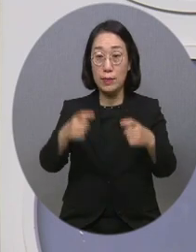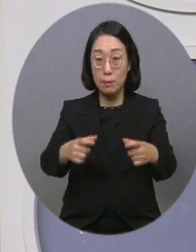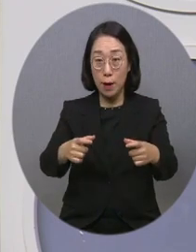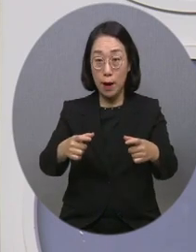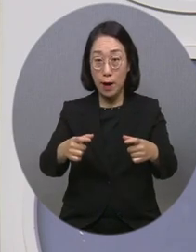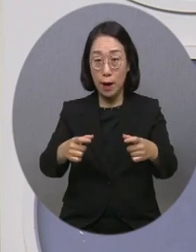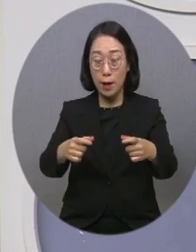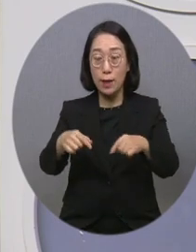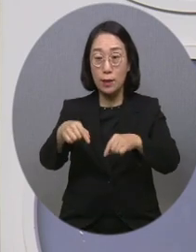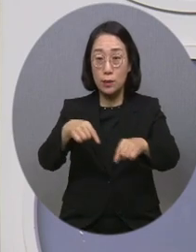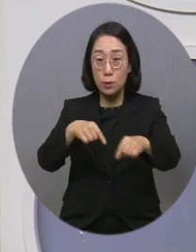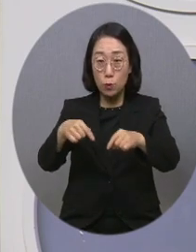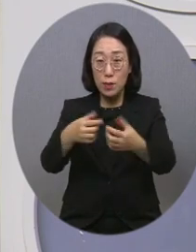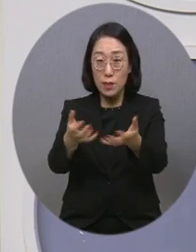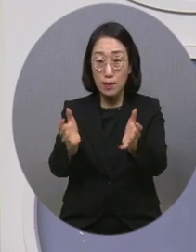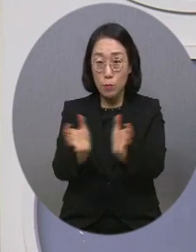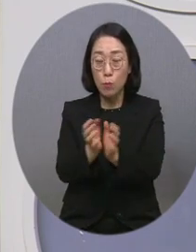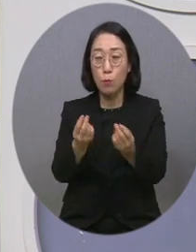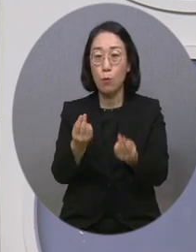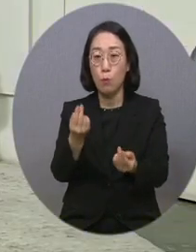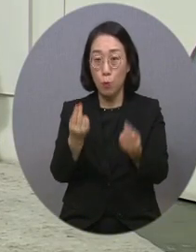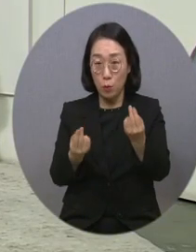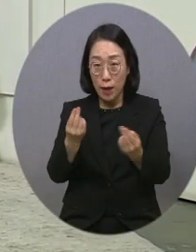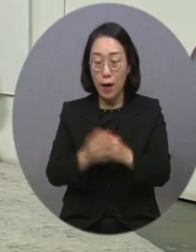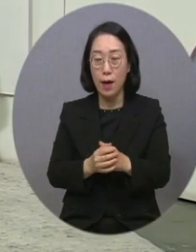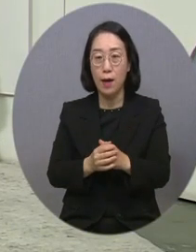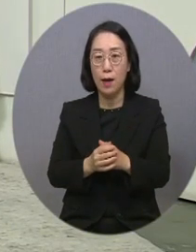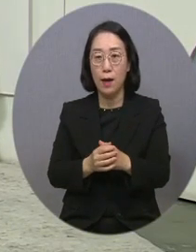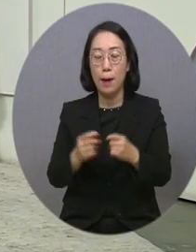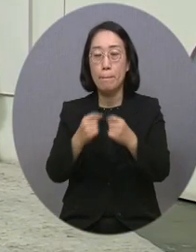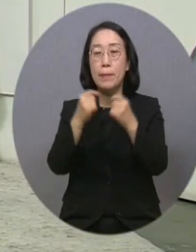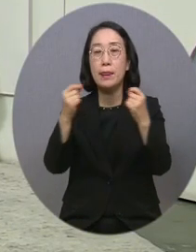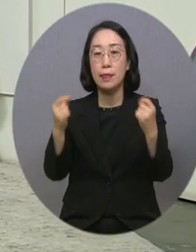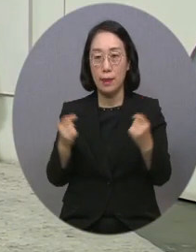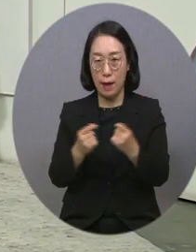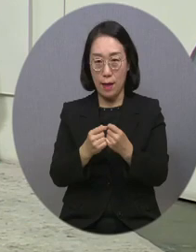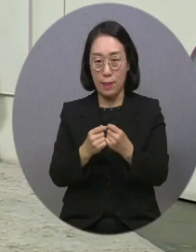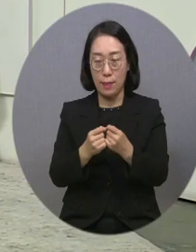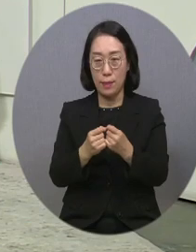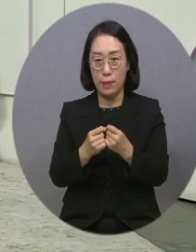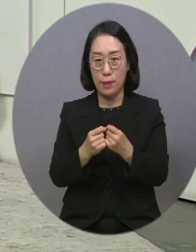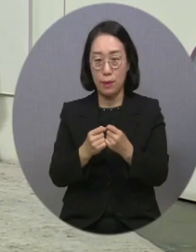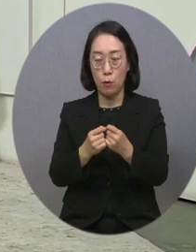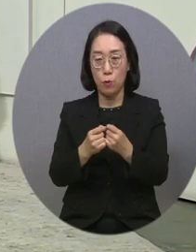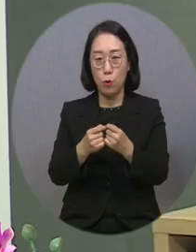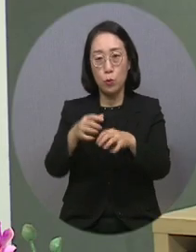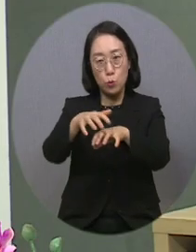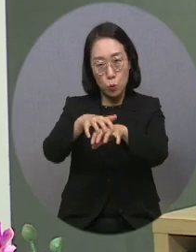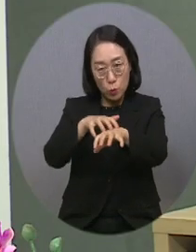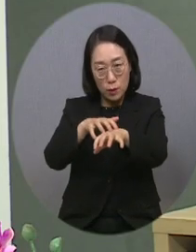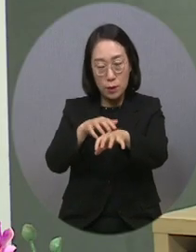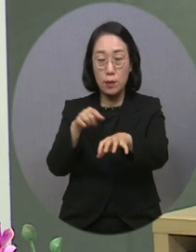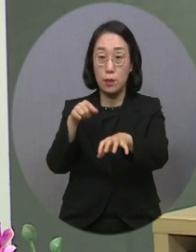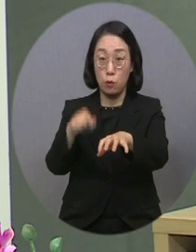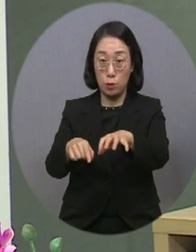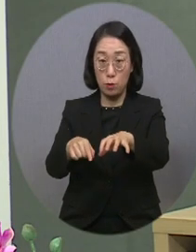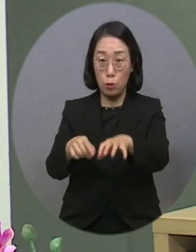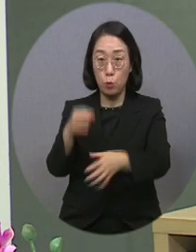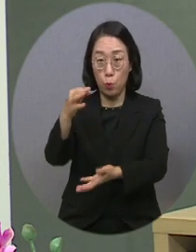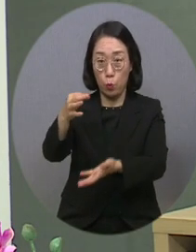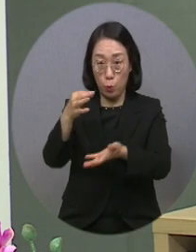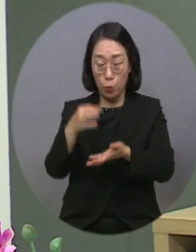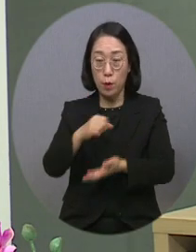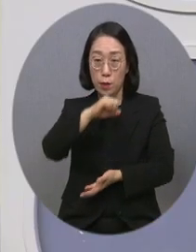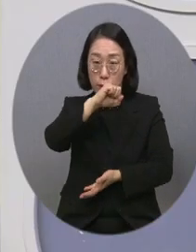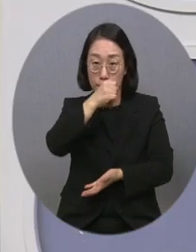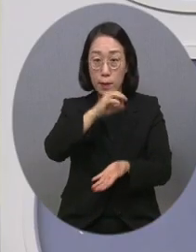것보다는 민간기구가 관리하는 게 훨씬 더 효율적이고 재원을 집행하는 데 있어서